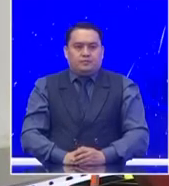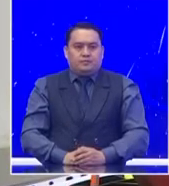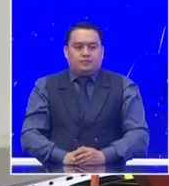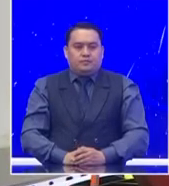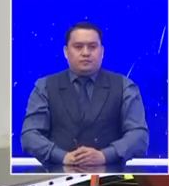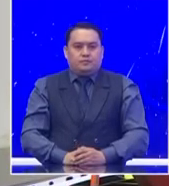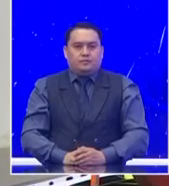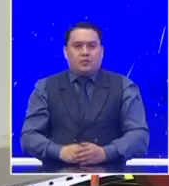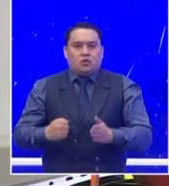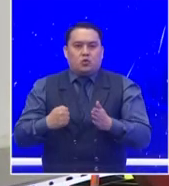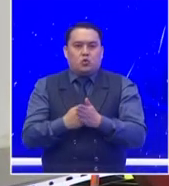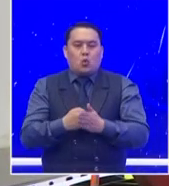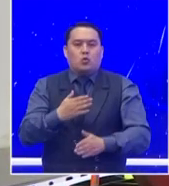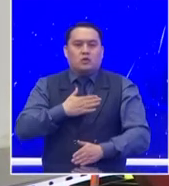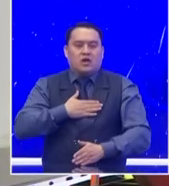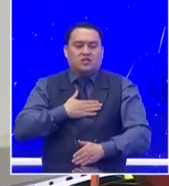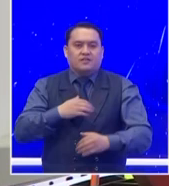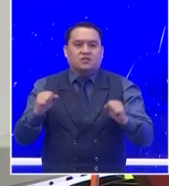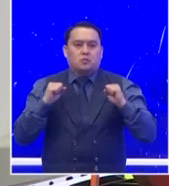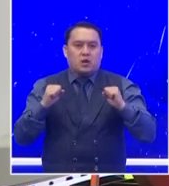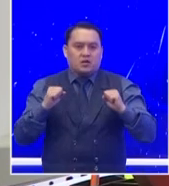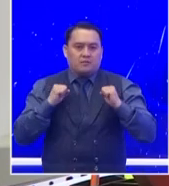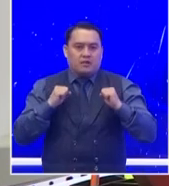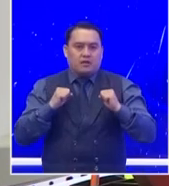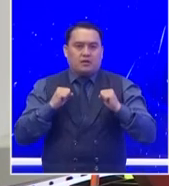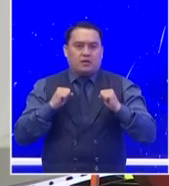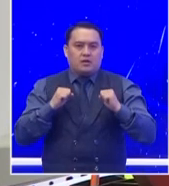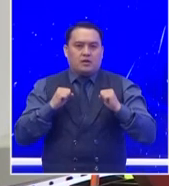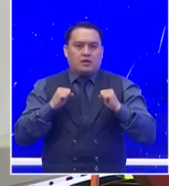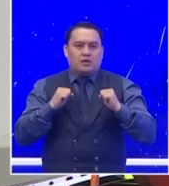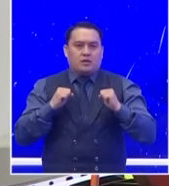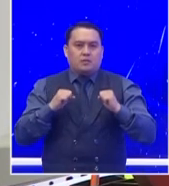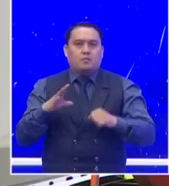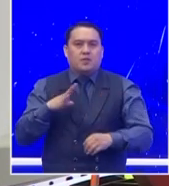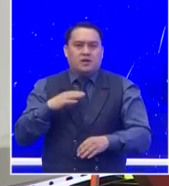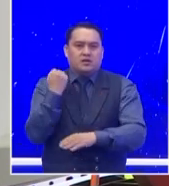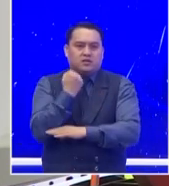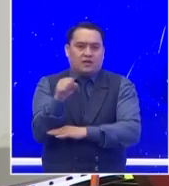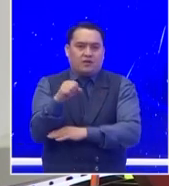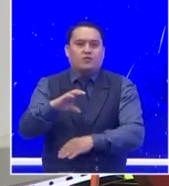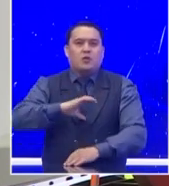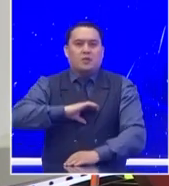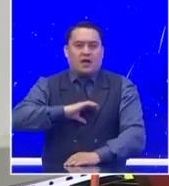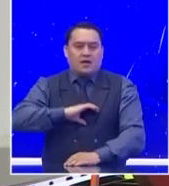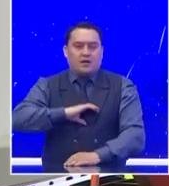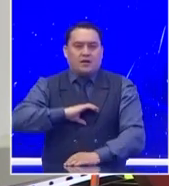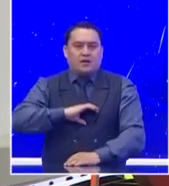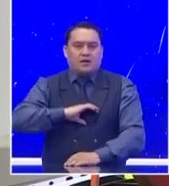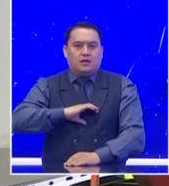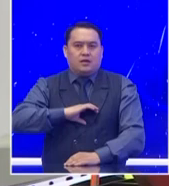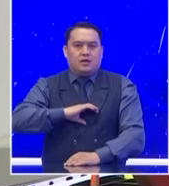До этого нашими воспитанниками на Фоминых Данилом и Натаром Юрием были завоеваны медали на